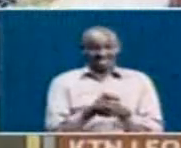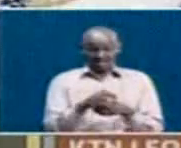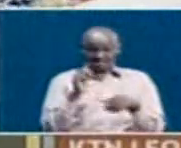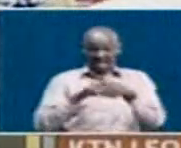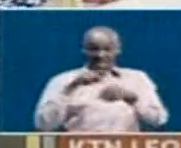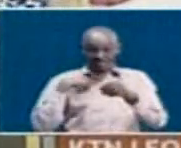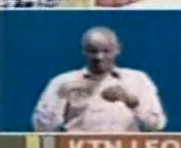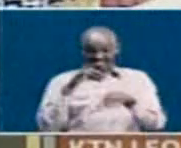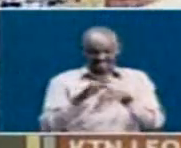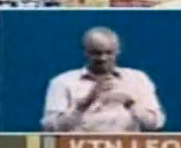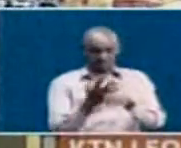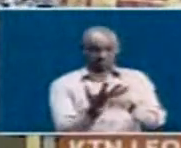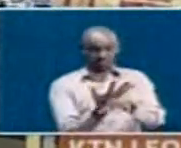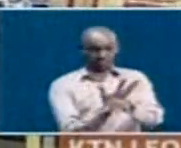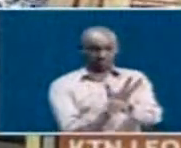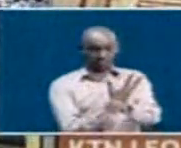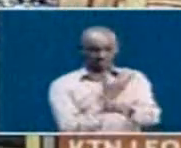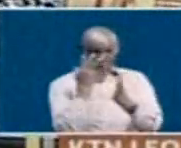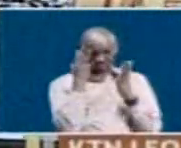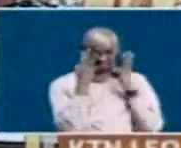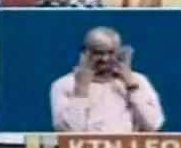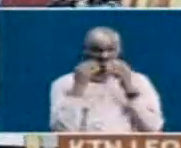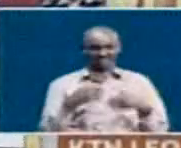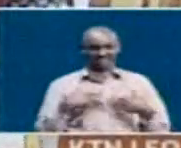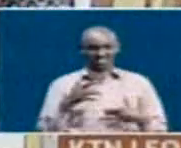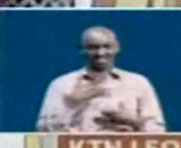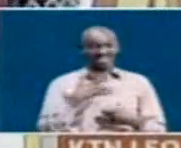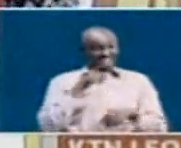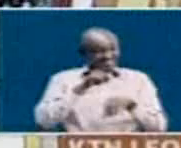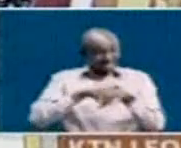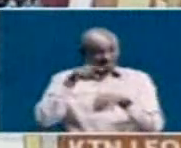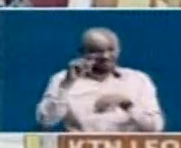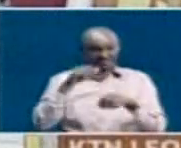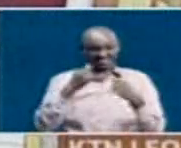Malaika zangu zainuka kila